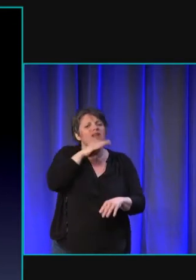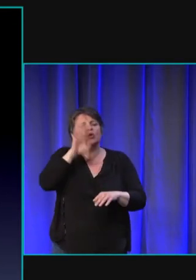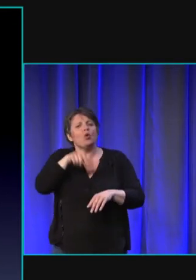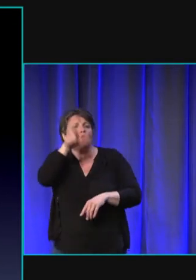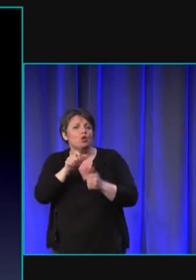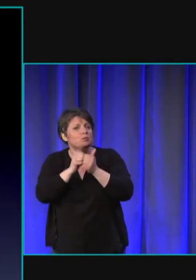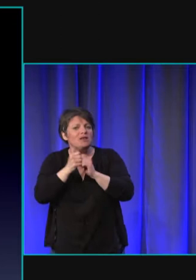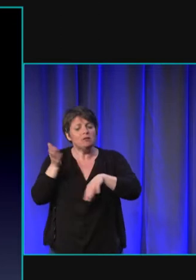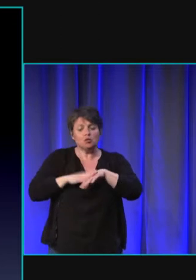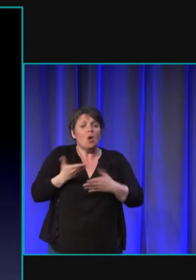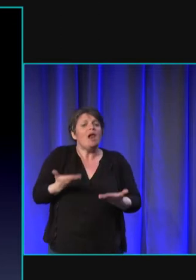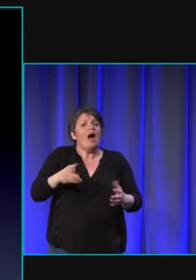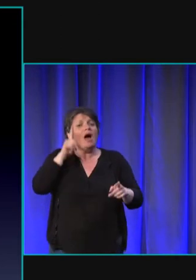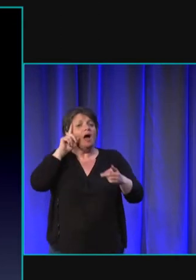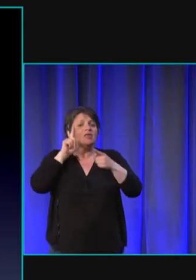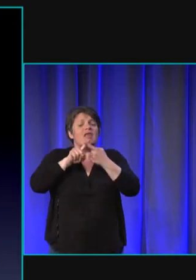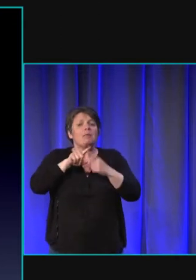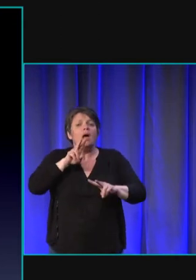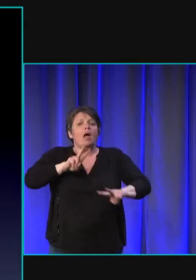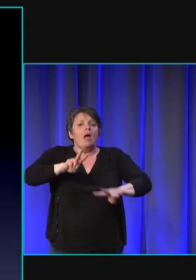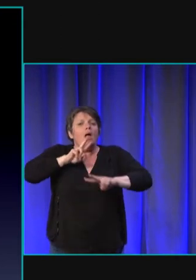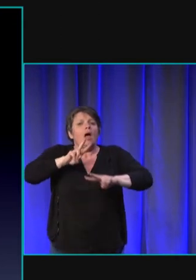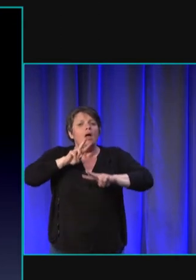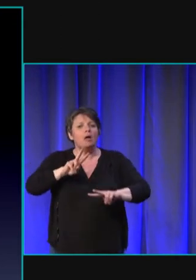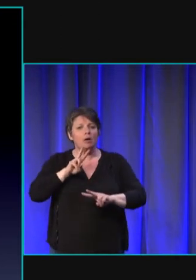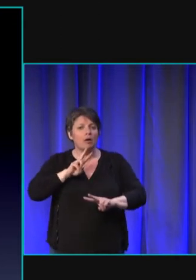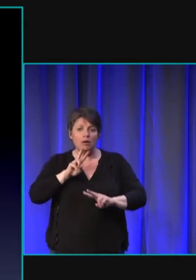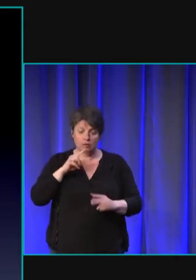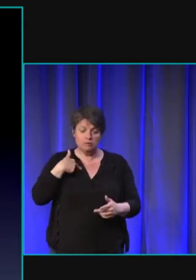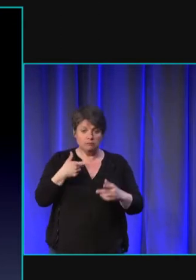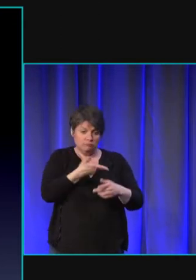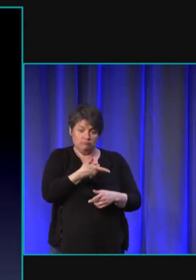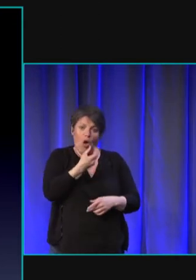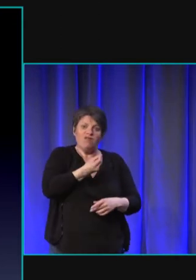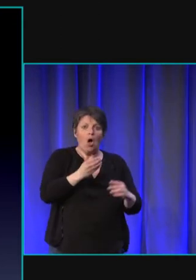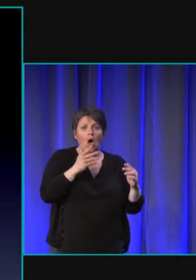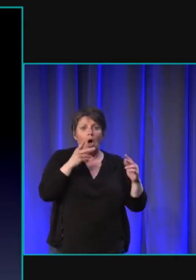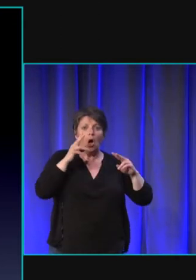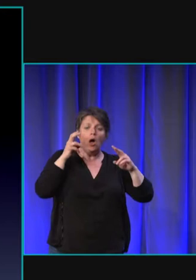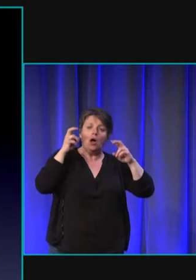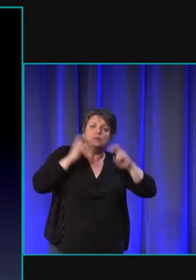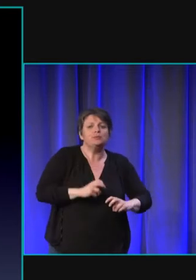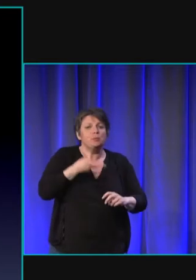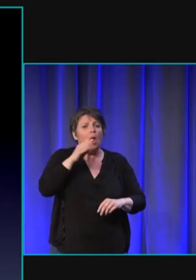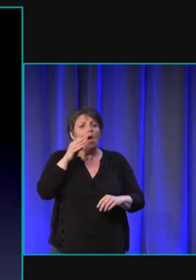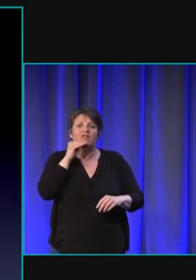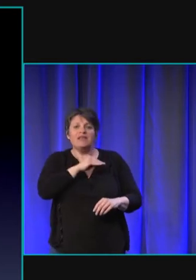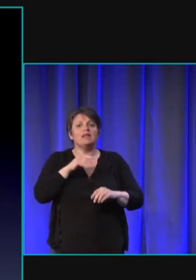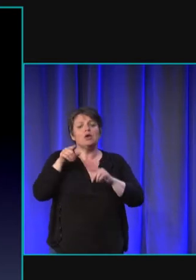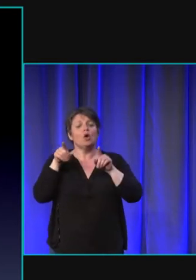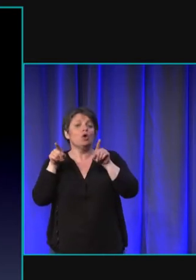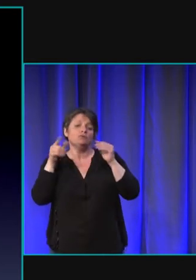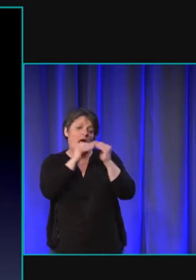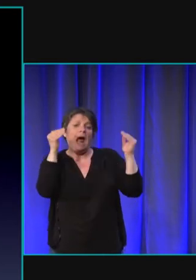d'oxygène. Ça baisse de la même façon chez les enfants que chez les athlètes, mais ça baisse plus vite par rapport aux adultes non